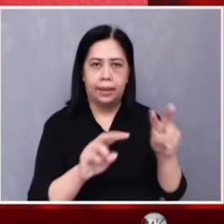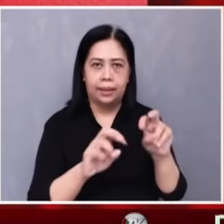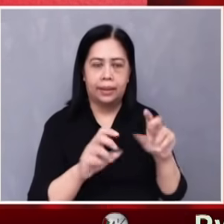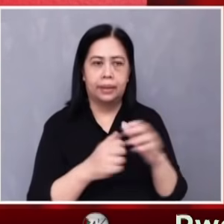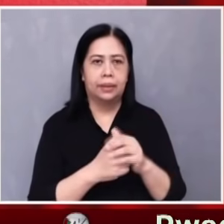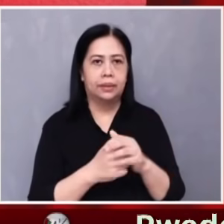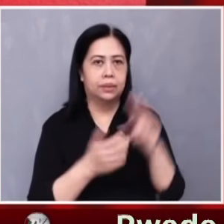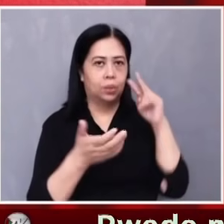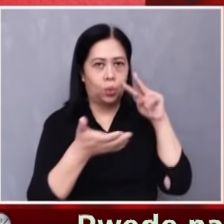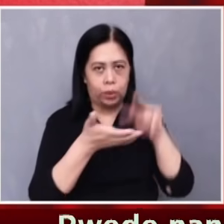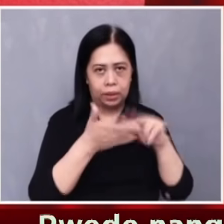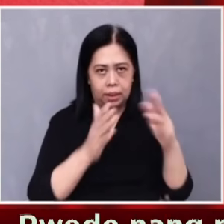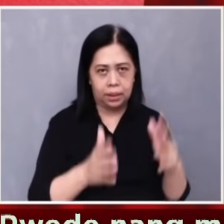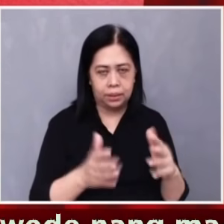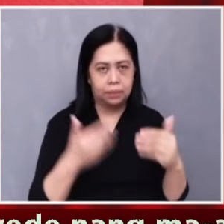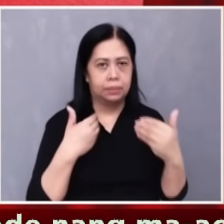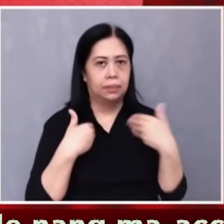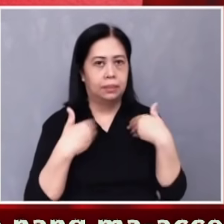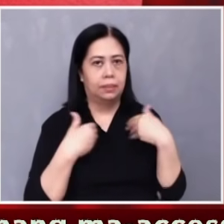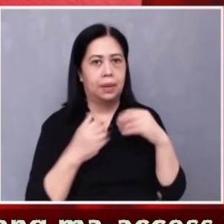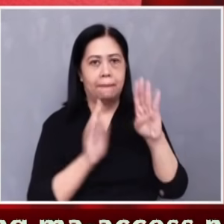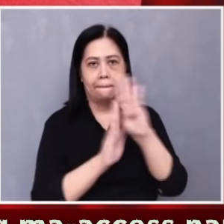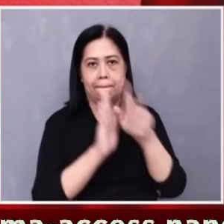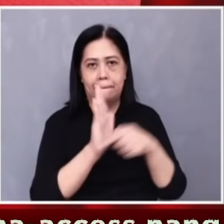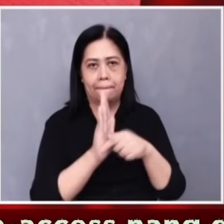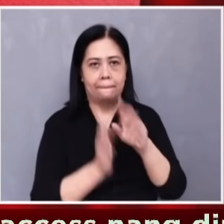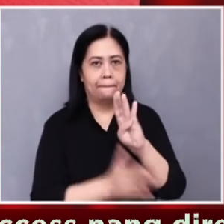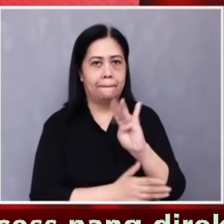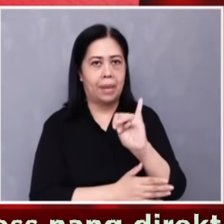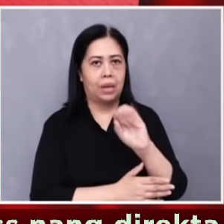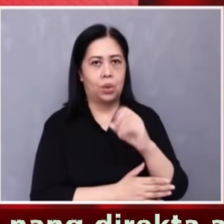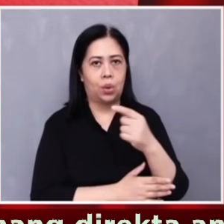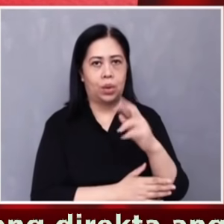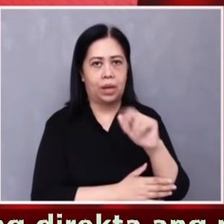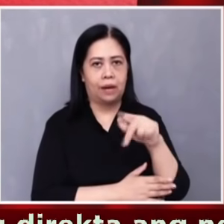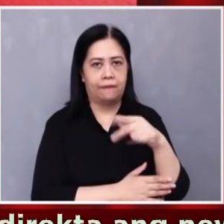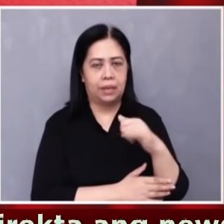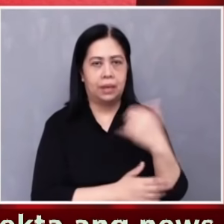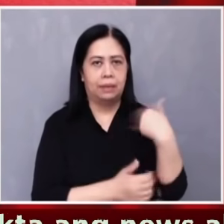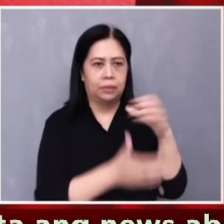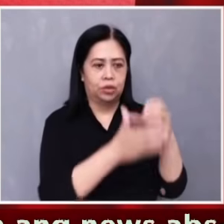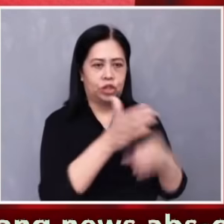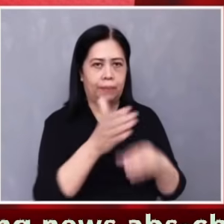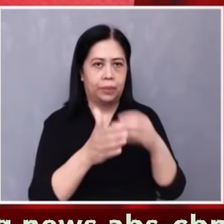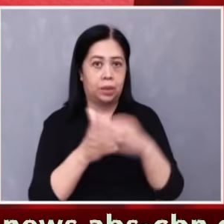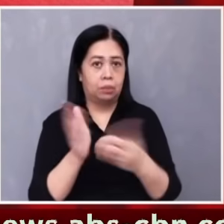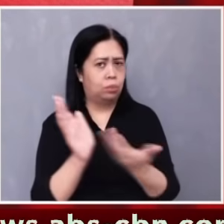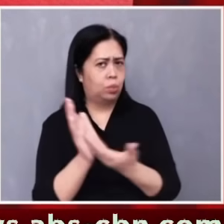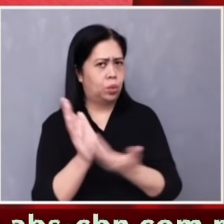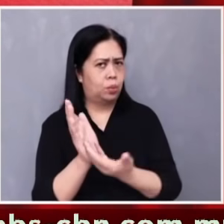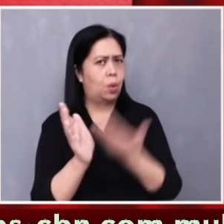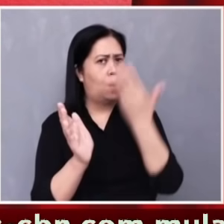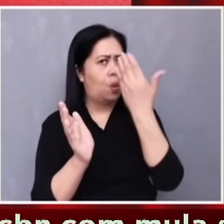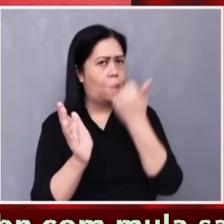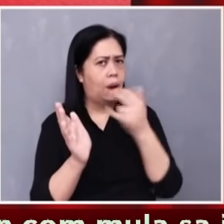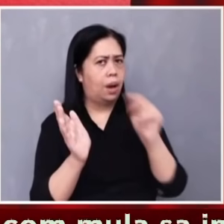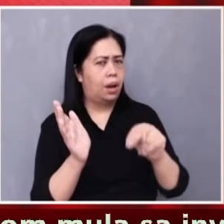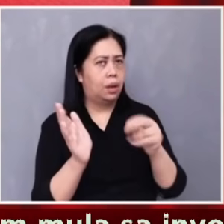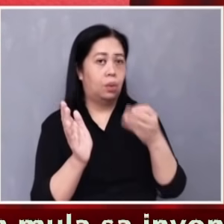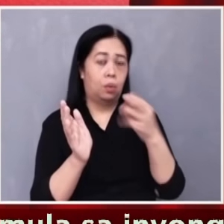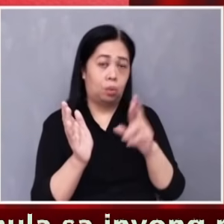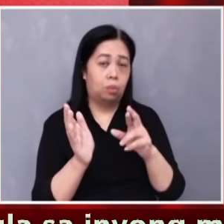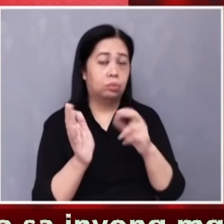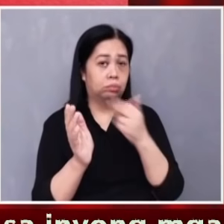witnesses, meron din yung biography, at saka may chapter that would prove bakit kailangan or it would merit